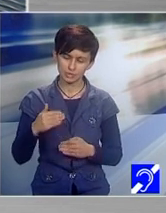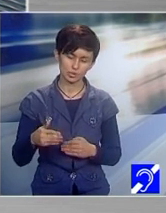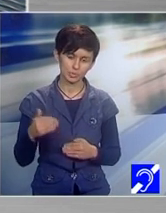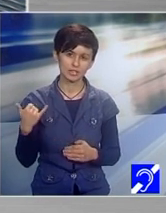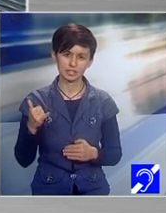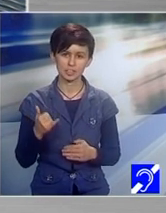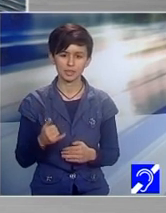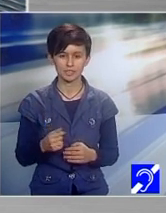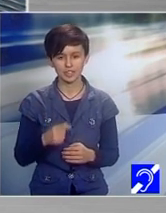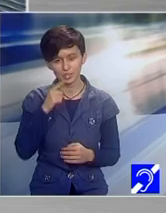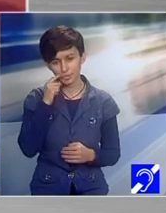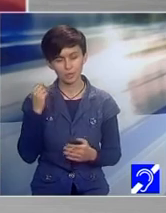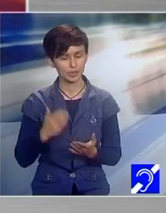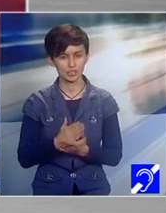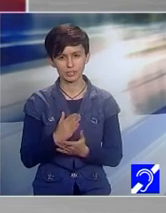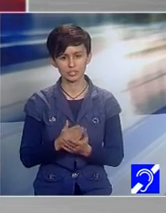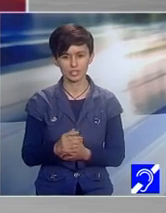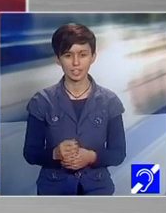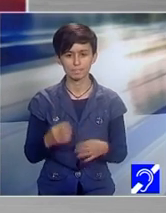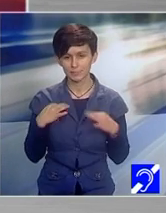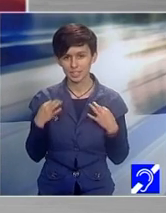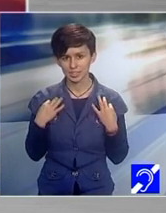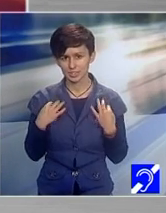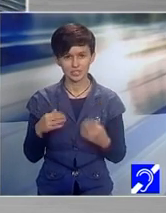vină. Mulțumesc. Mulțumesc. Sănătate, Pilu.